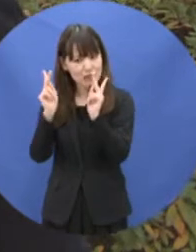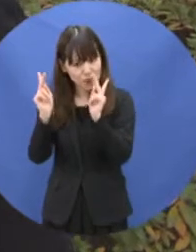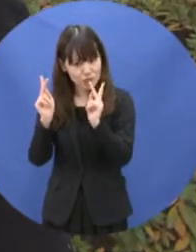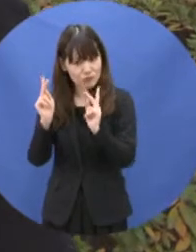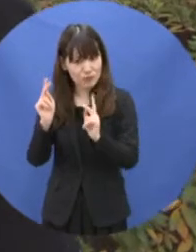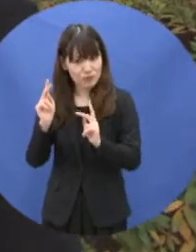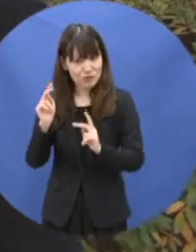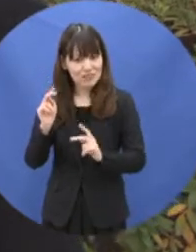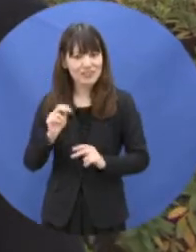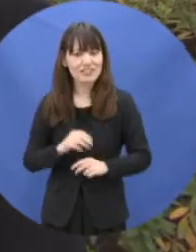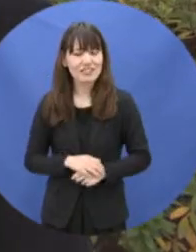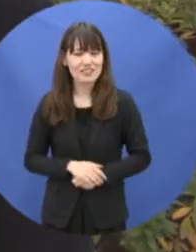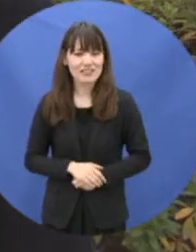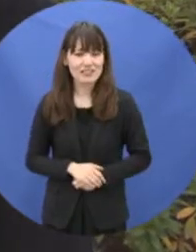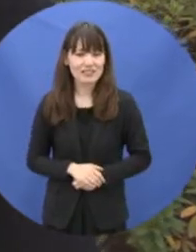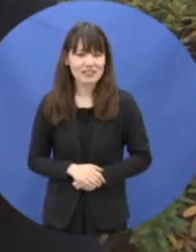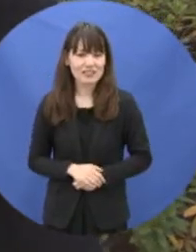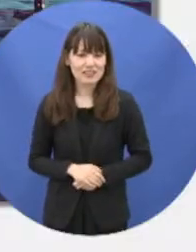ですよね。 そうですね